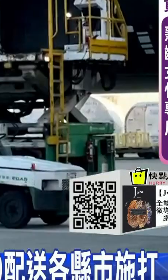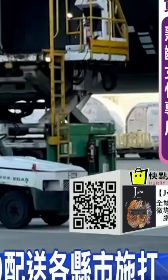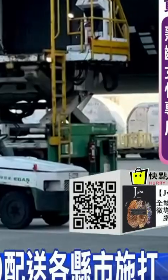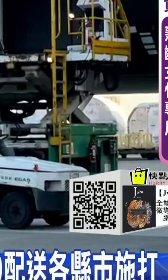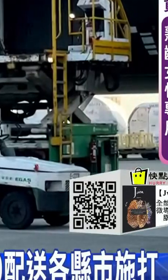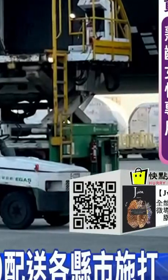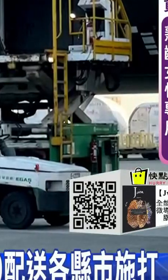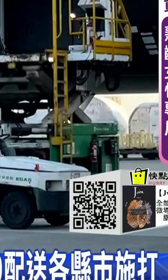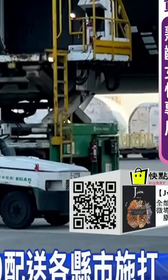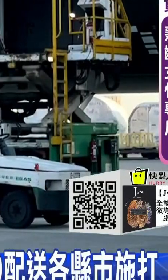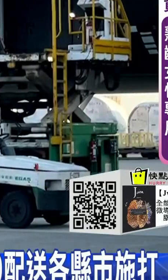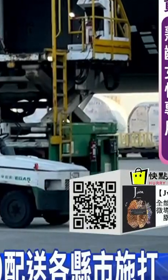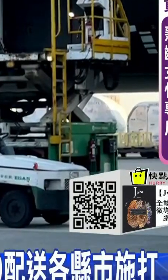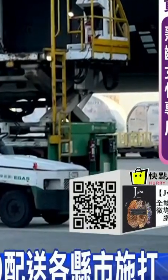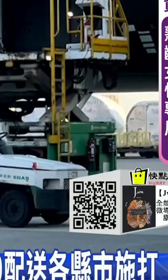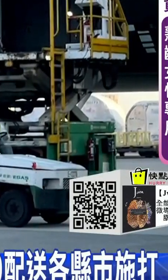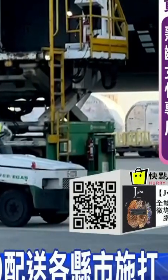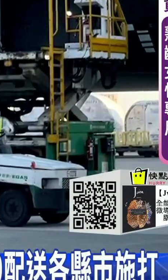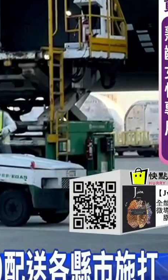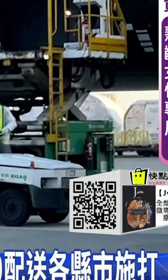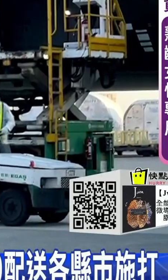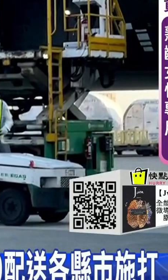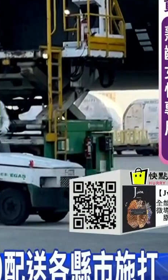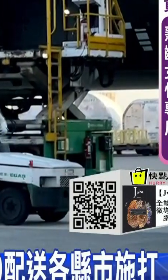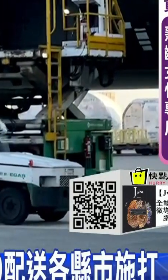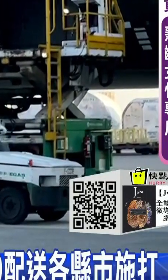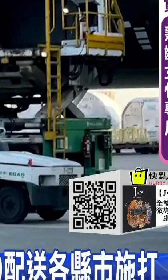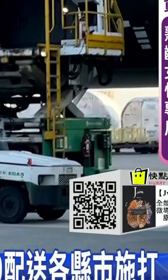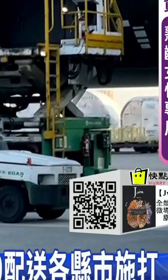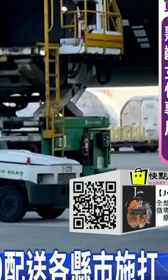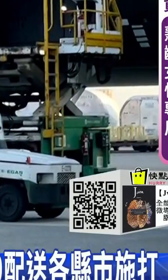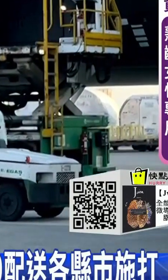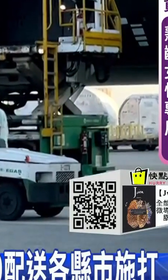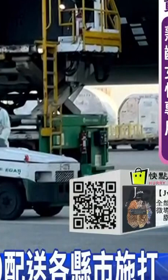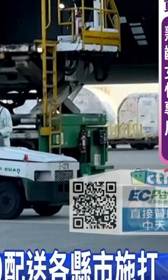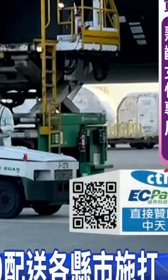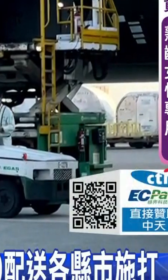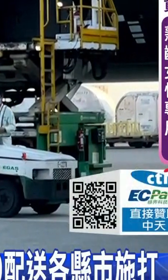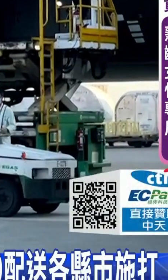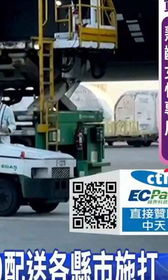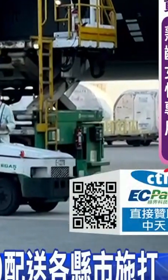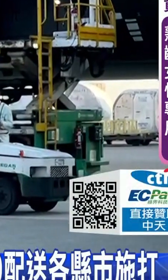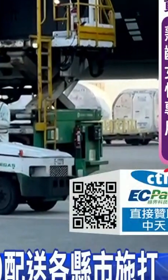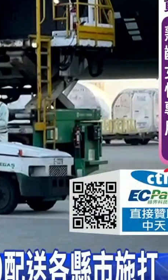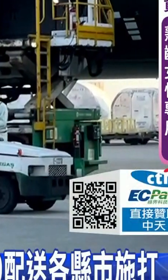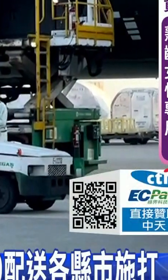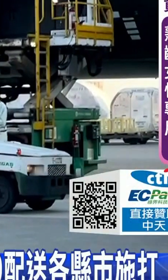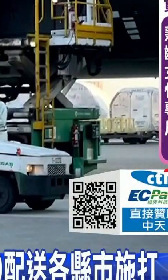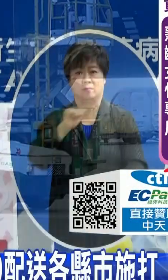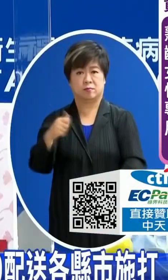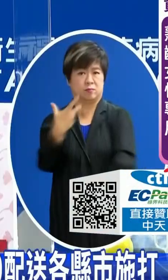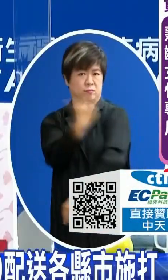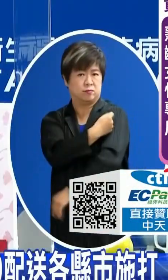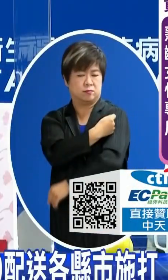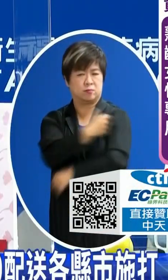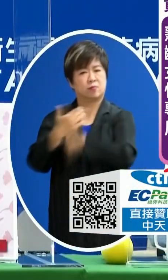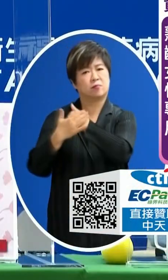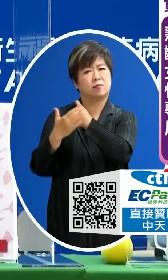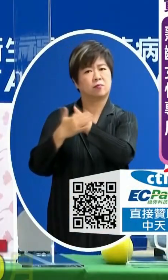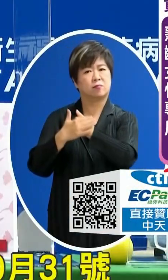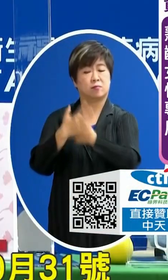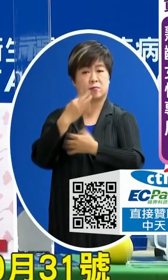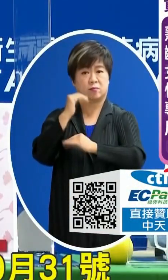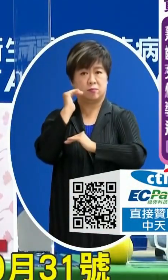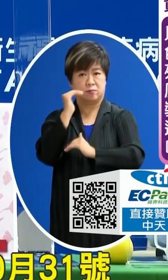扩大开放到7月22号之前打过 A Z 第一剂、间隔满10周以上的52岁以上民众施打。 有效日期